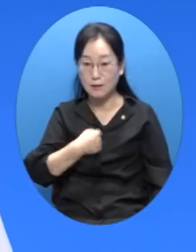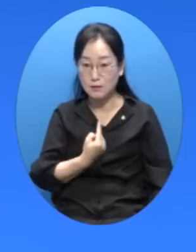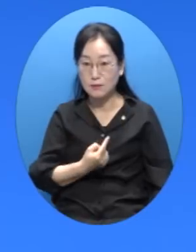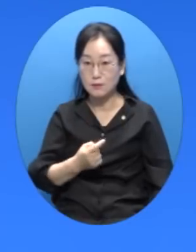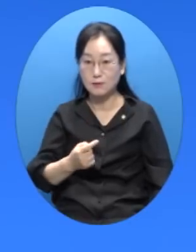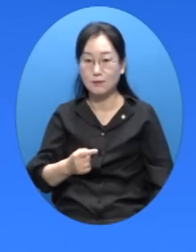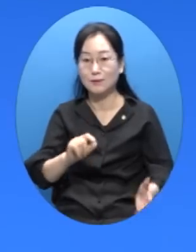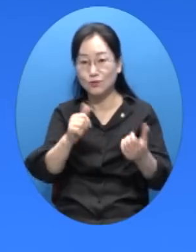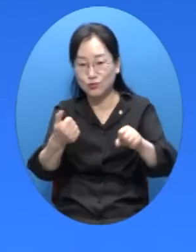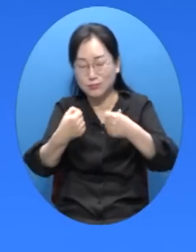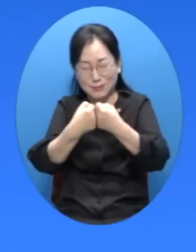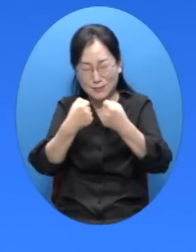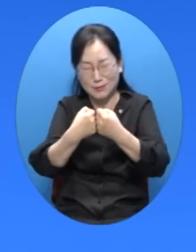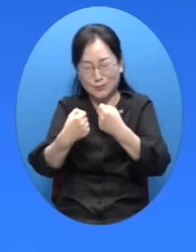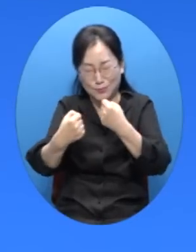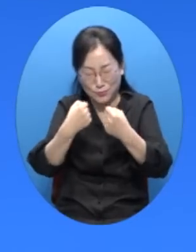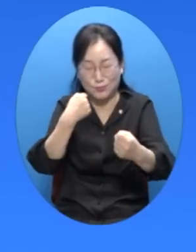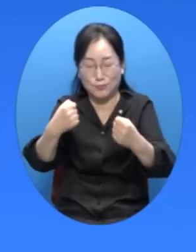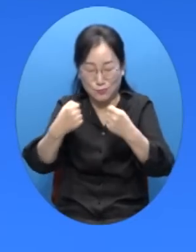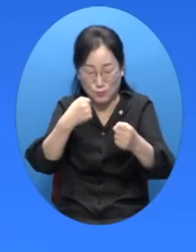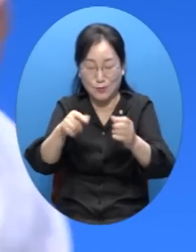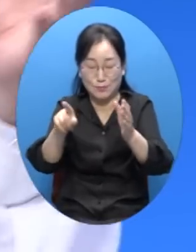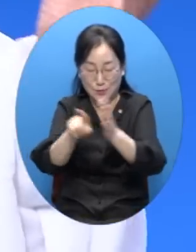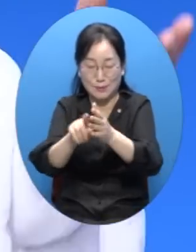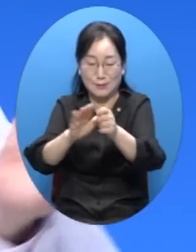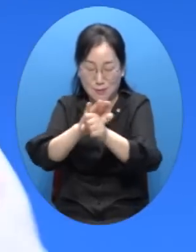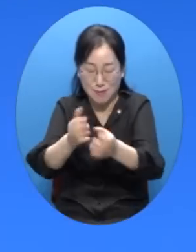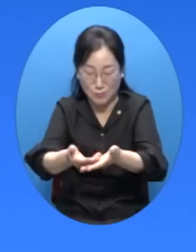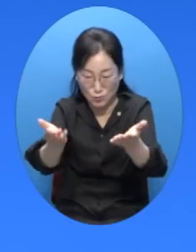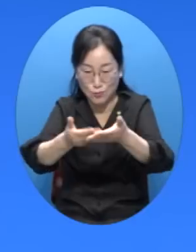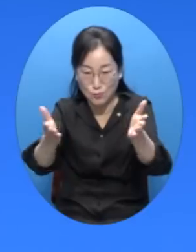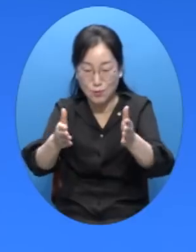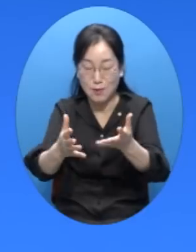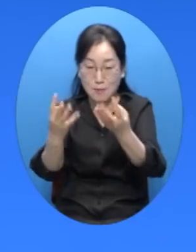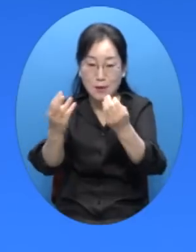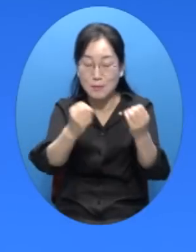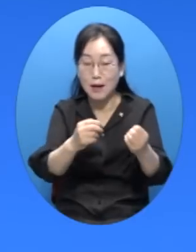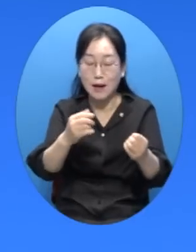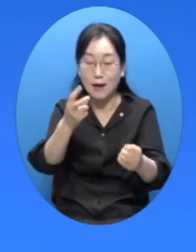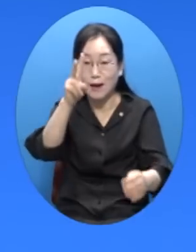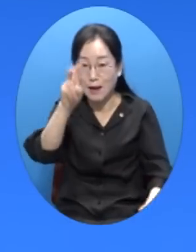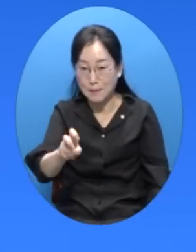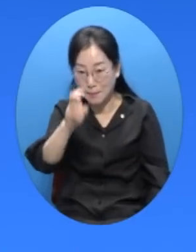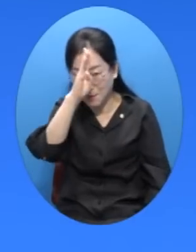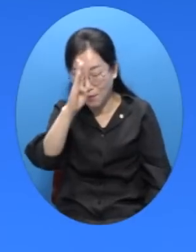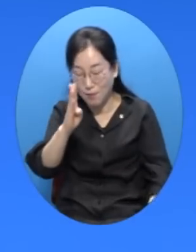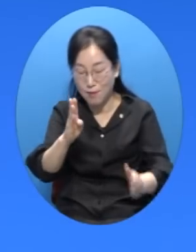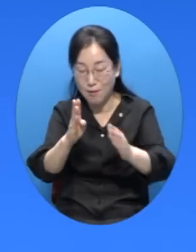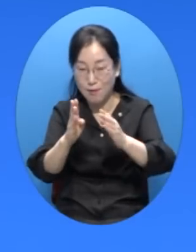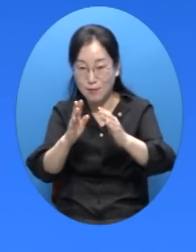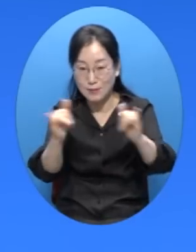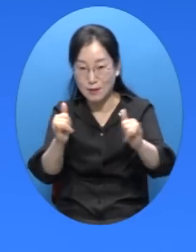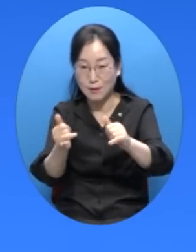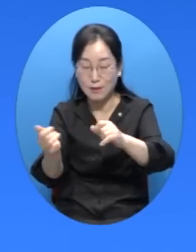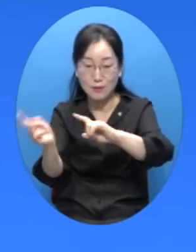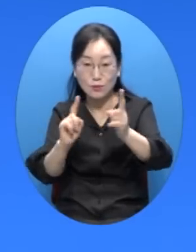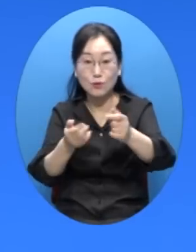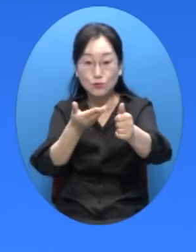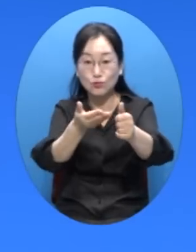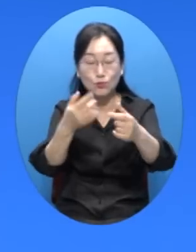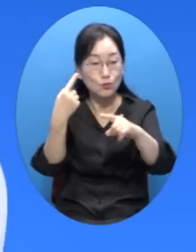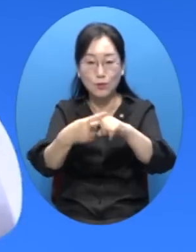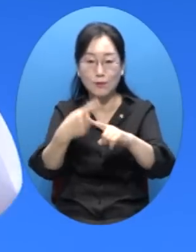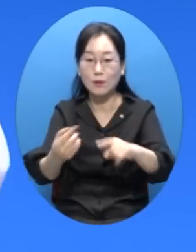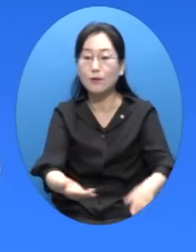싸우면서도 사랑의 손을 펼치고 믿음의 손을 펼쳐서 수천 내 암환자를 살린 것처럼 여러분이 믿음을 갖고